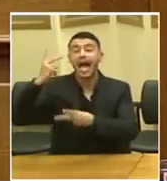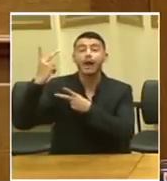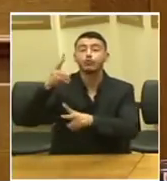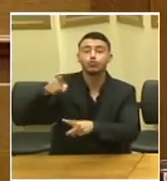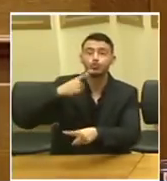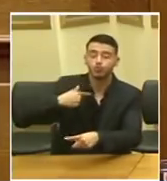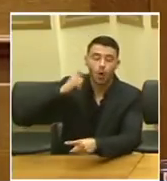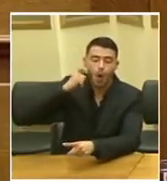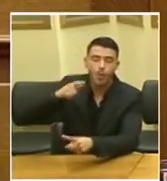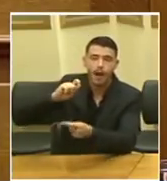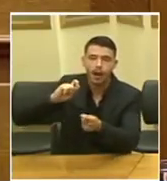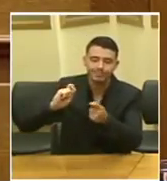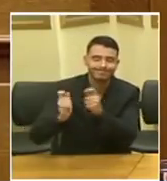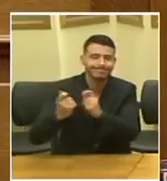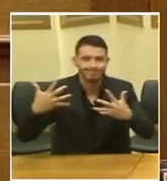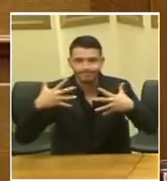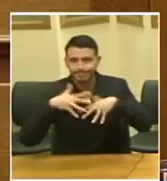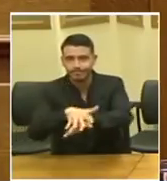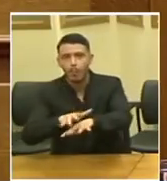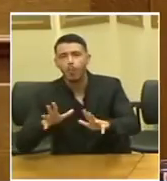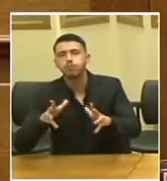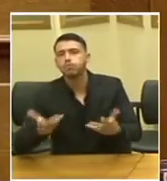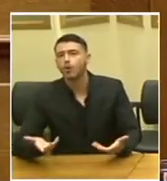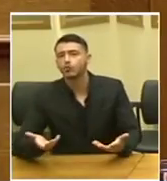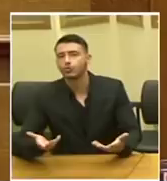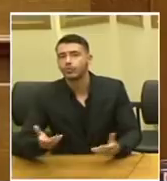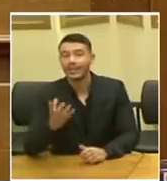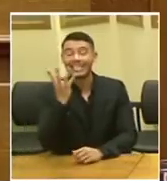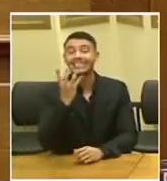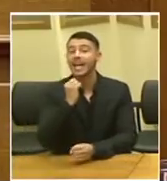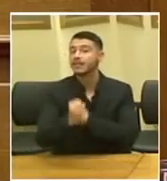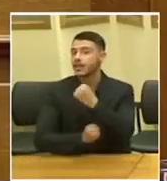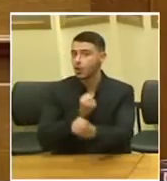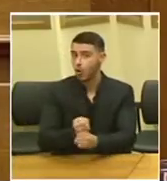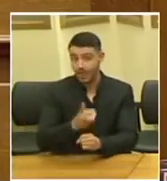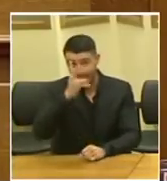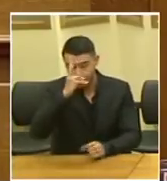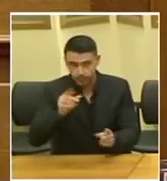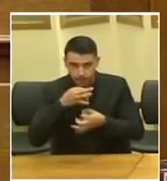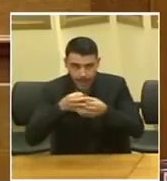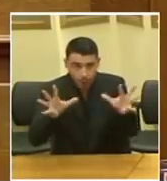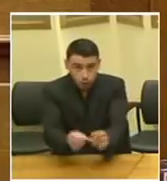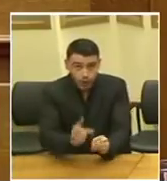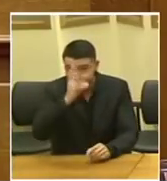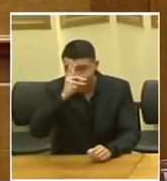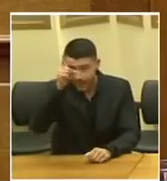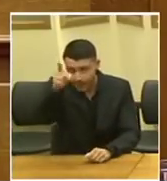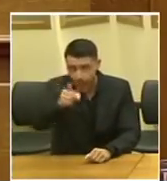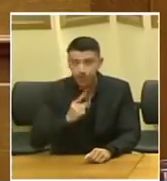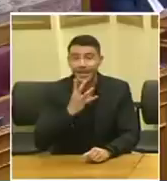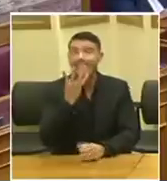προσαρμόσουνε, καινούρια και προηγούμενα? 4 χρόνια, μιλάμε για το γερμανικό κράτος. Τι κάναμε